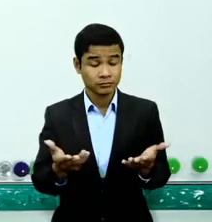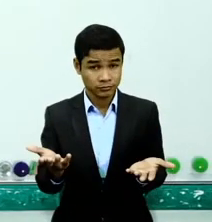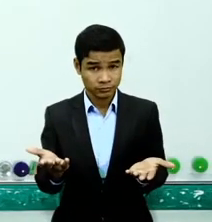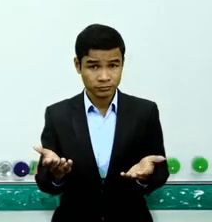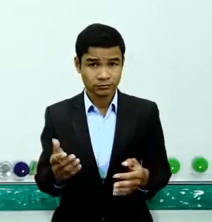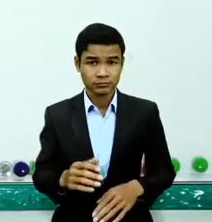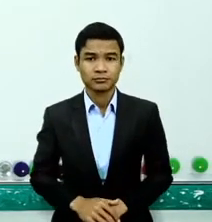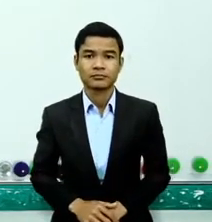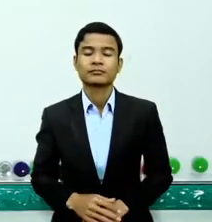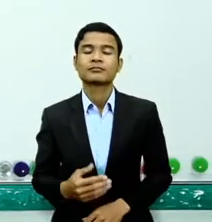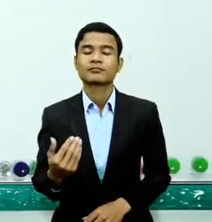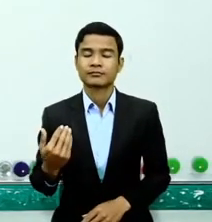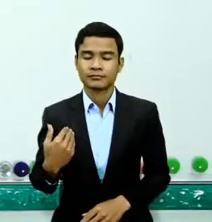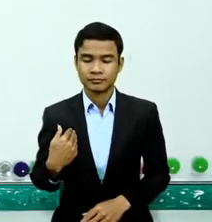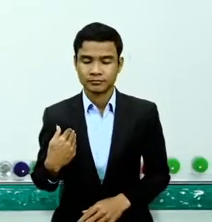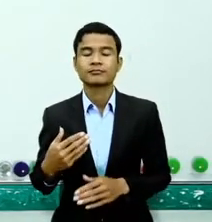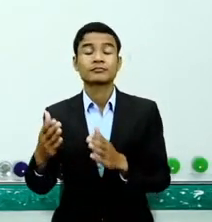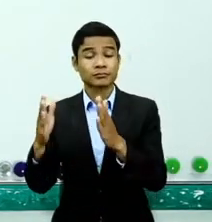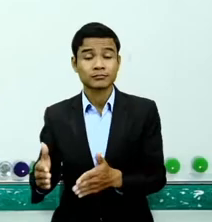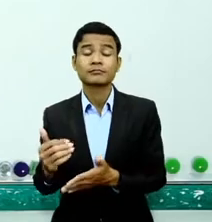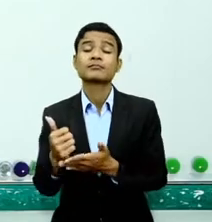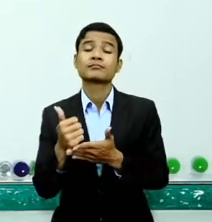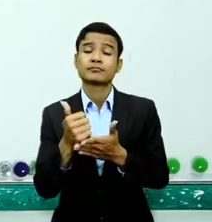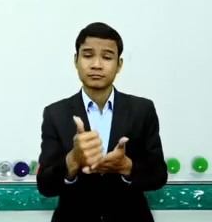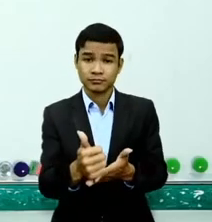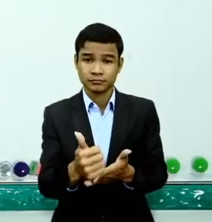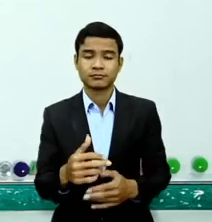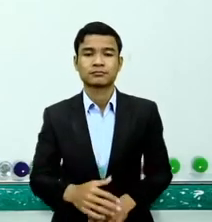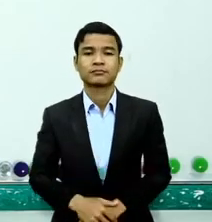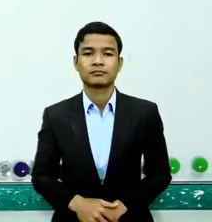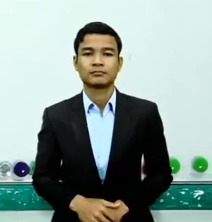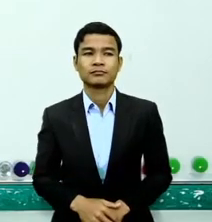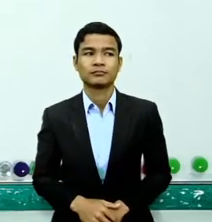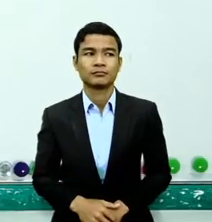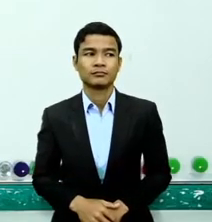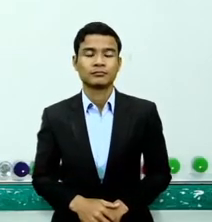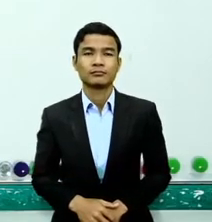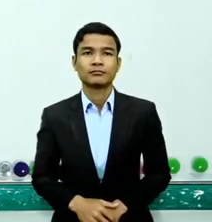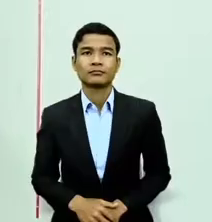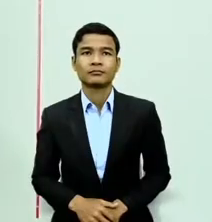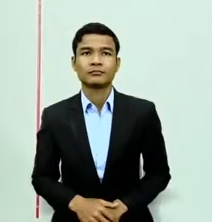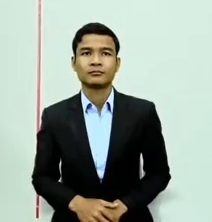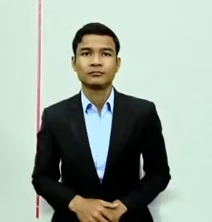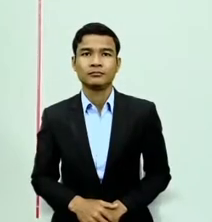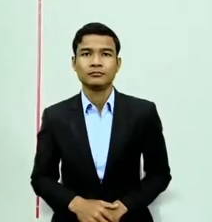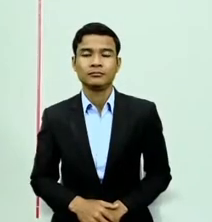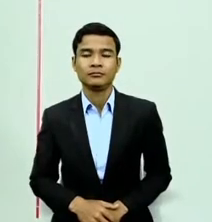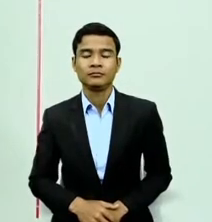ចាចាគាត់ថាពេលមានបញ្ហាចាគេនឹងមកជួយកូនមែនទេចាពេលជួបបញ្ហាគេនឹងជួយកូនមានអ្នកអីកូនមានអ្នកជួយដល់កូនណា